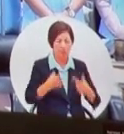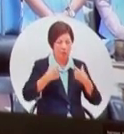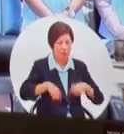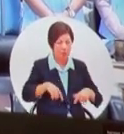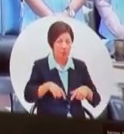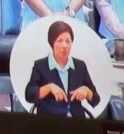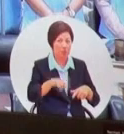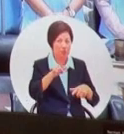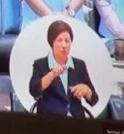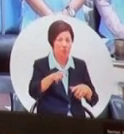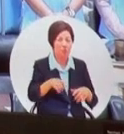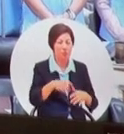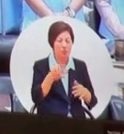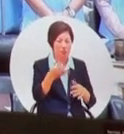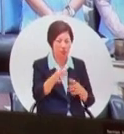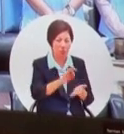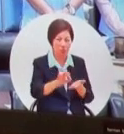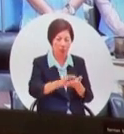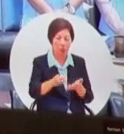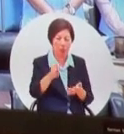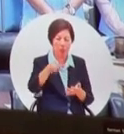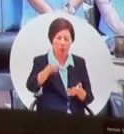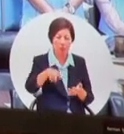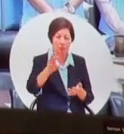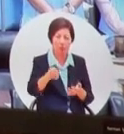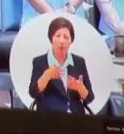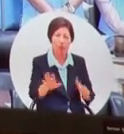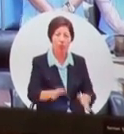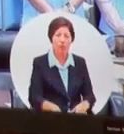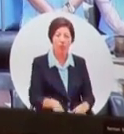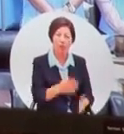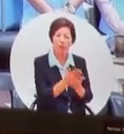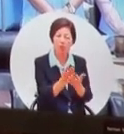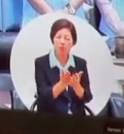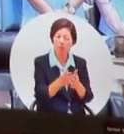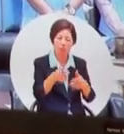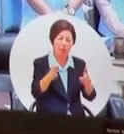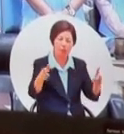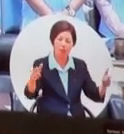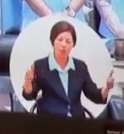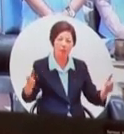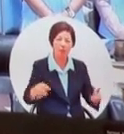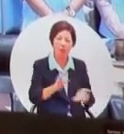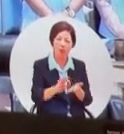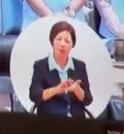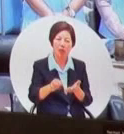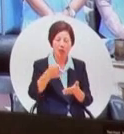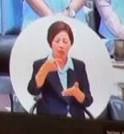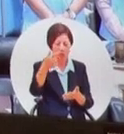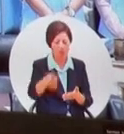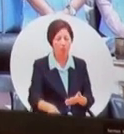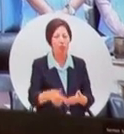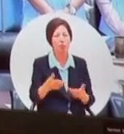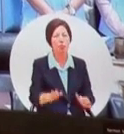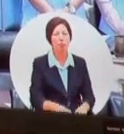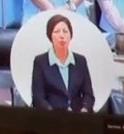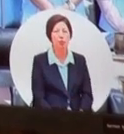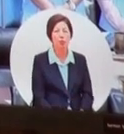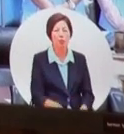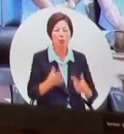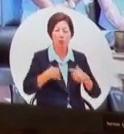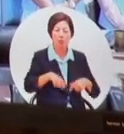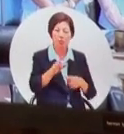律师费花了6000多万，还有其他的零零碰碰、鸡毛蒜皮，他都是点中医。律师费出了什么